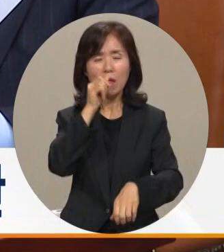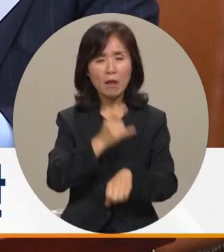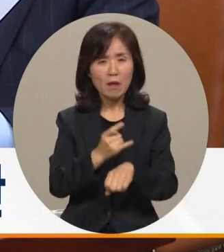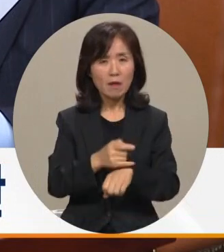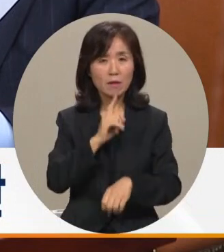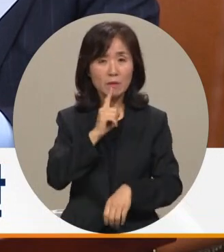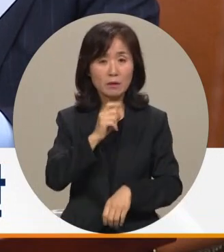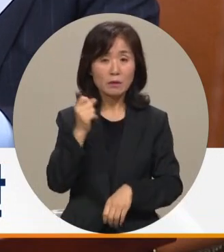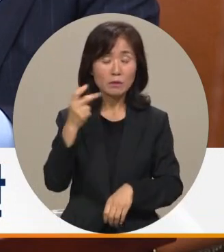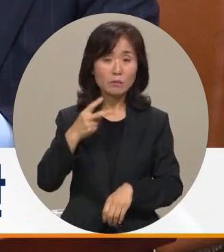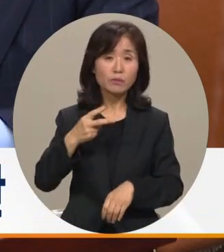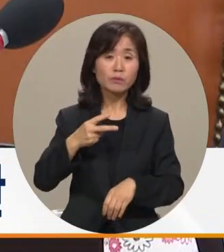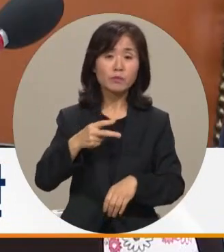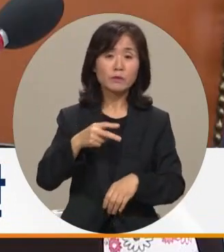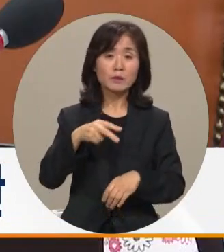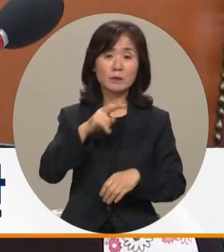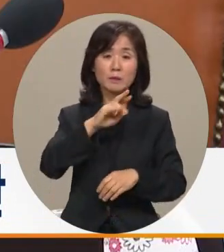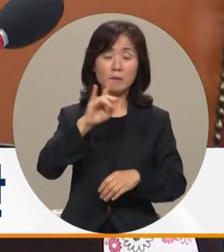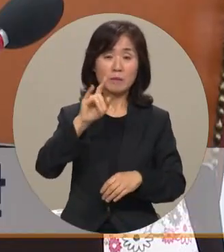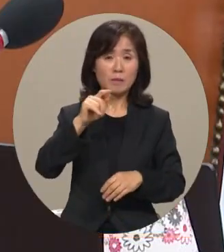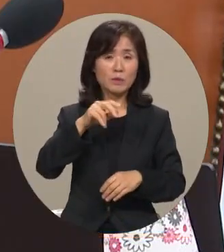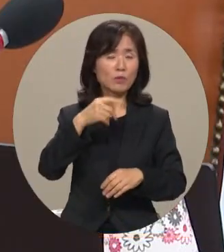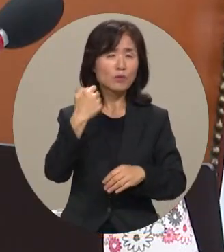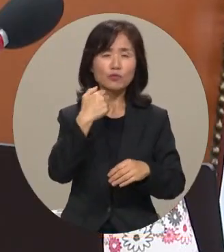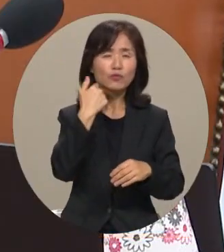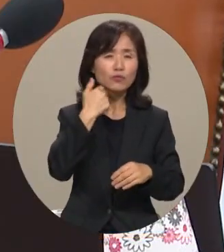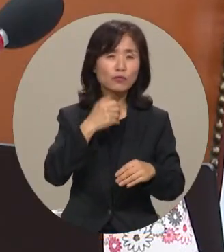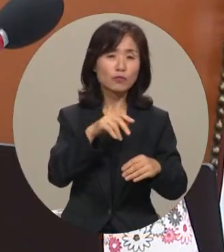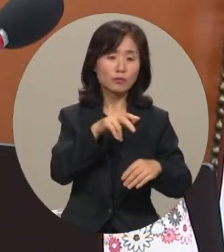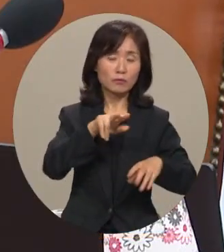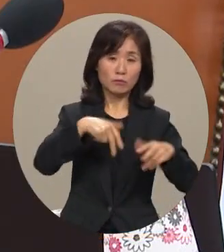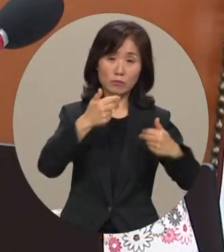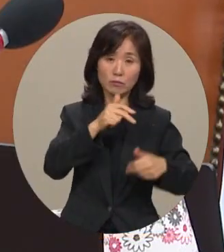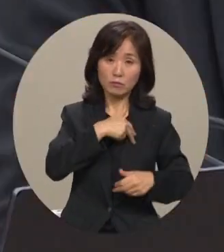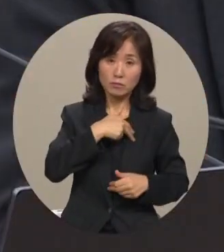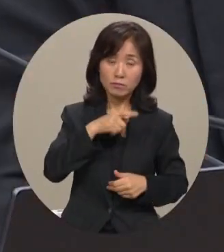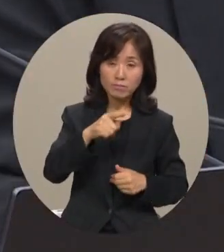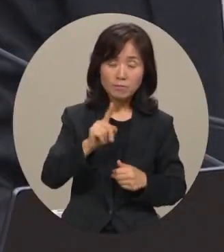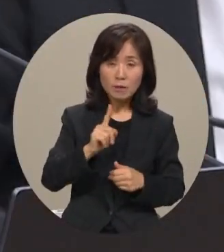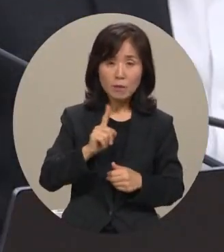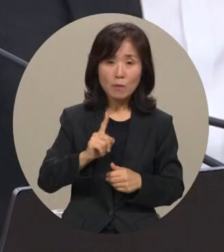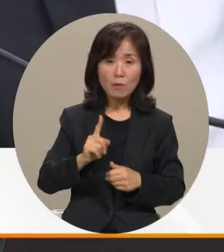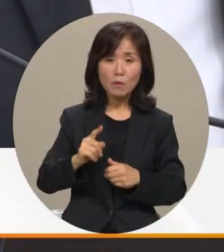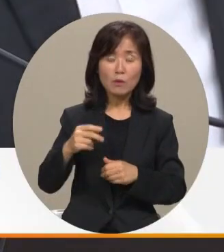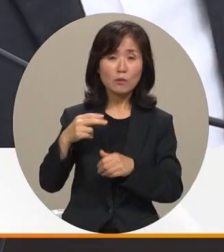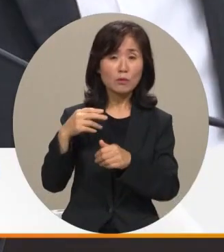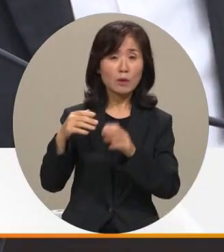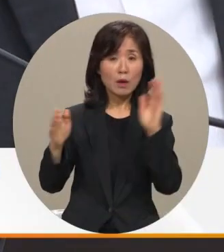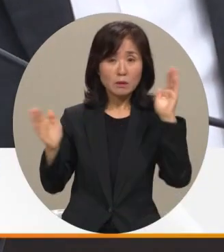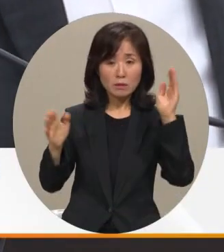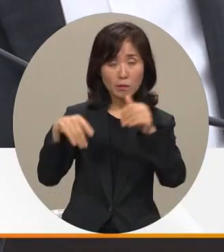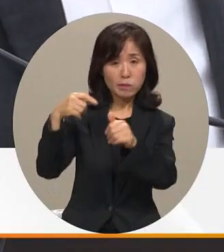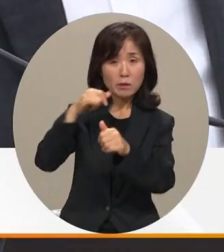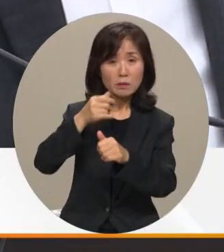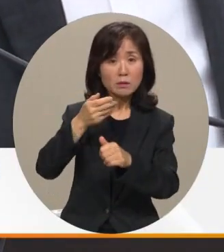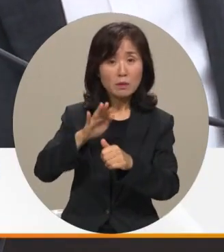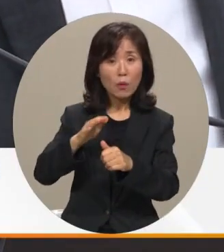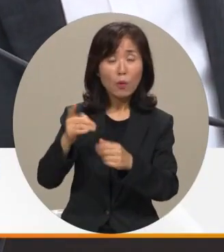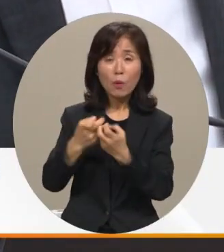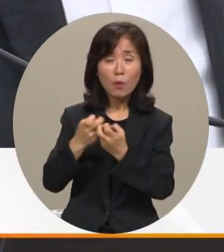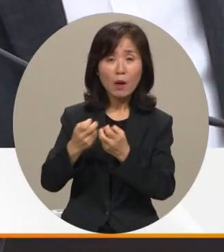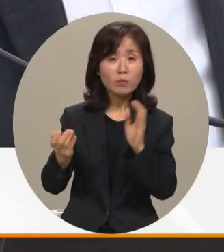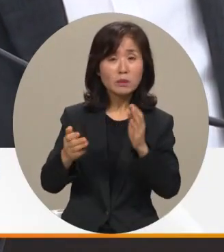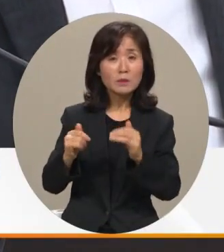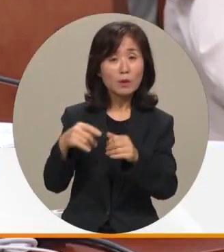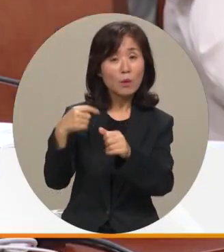노동력 착취라고 쏘아 붙이기도 했습니다 반면 국민의 임 서지영 의원은 우리 마음속에 어떤 심리적인 아픔과